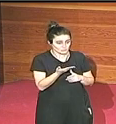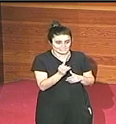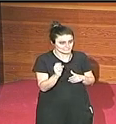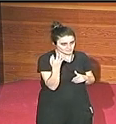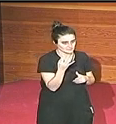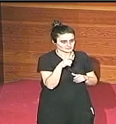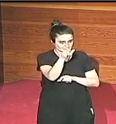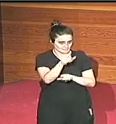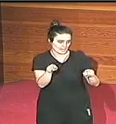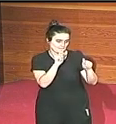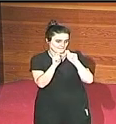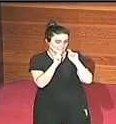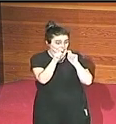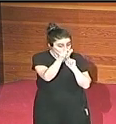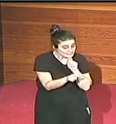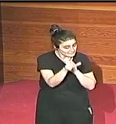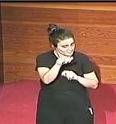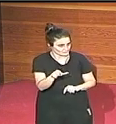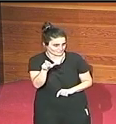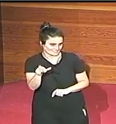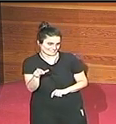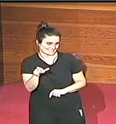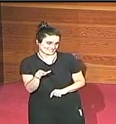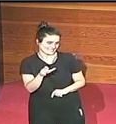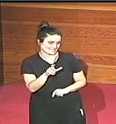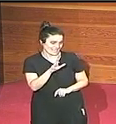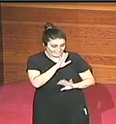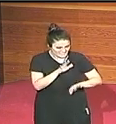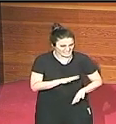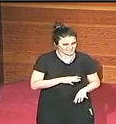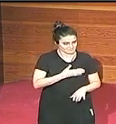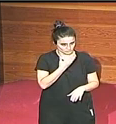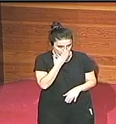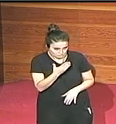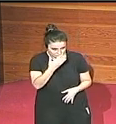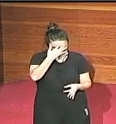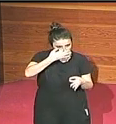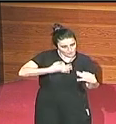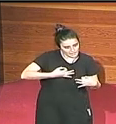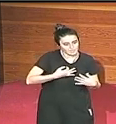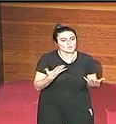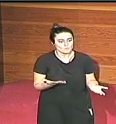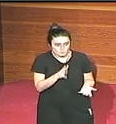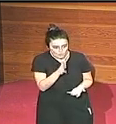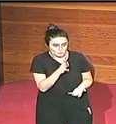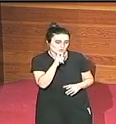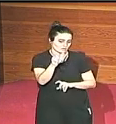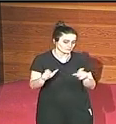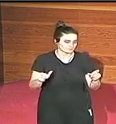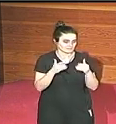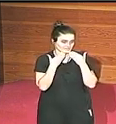eta kazetariak direla importanteak. Eta sinesgarritasuna kazetariek lortzen dutela. Egia da autozentsura handia dagoela gure